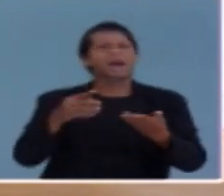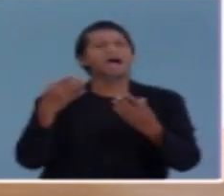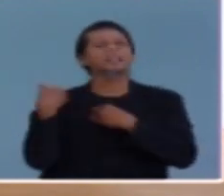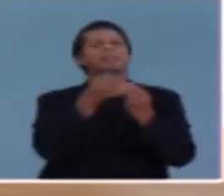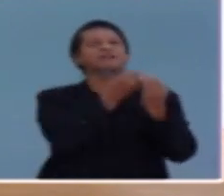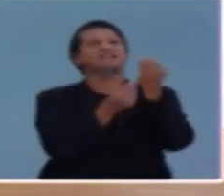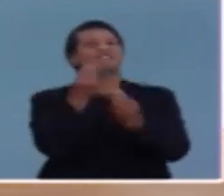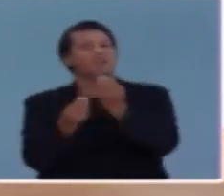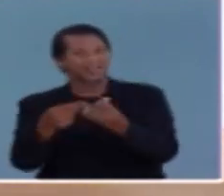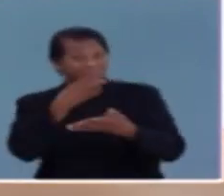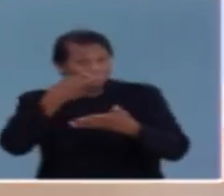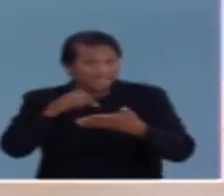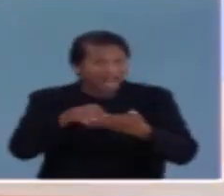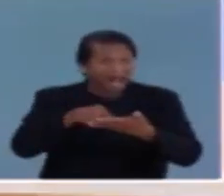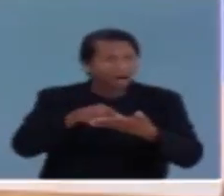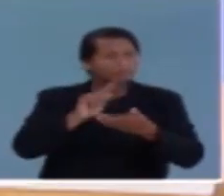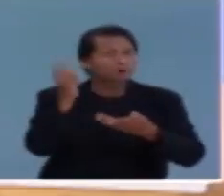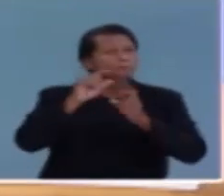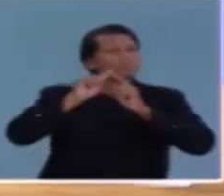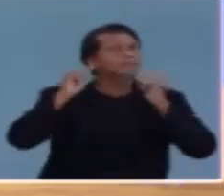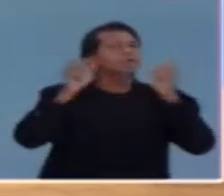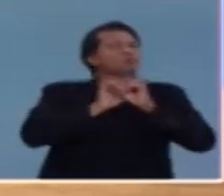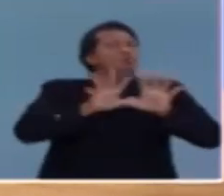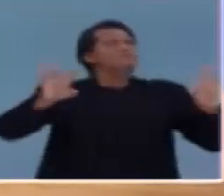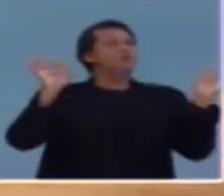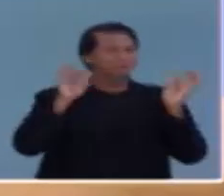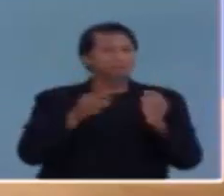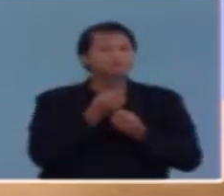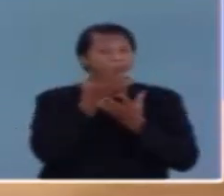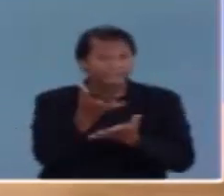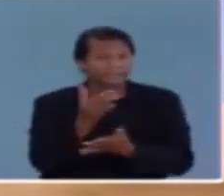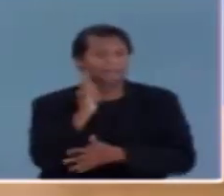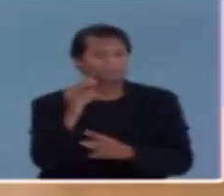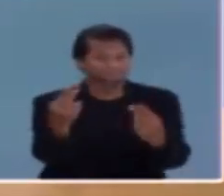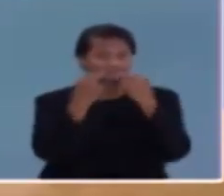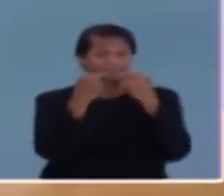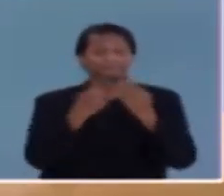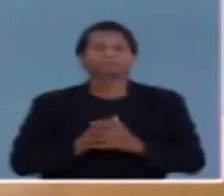Indonesia yang belum dikenal luas. Apa saja informasinya akan kami hadirkan sesaat lagi.